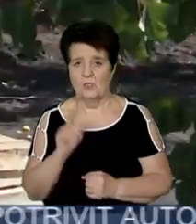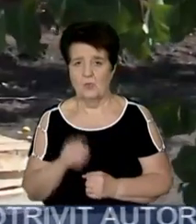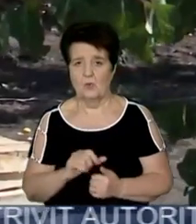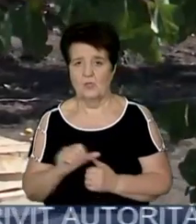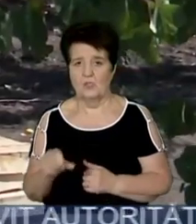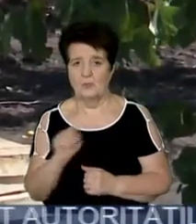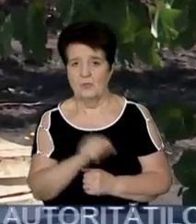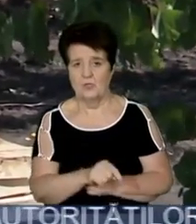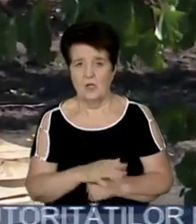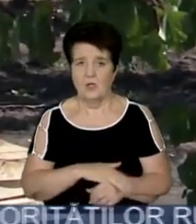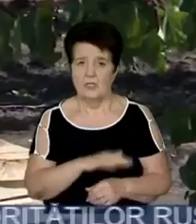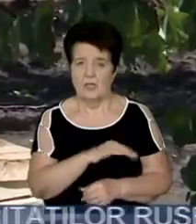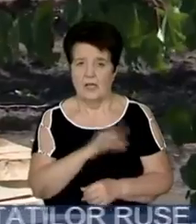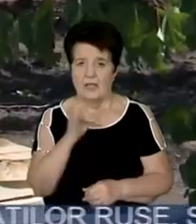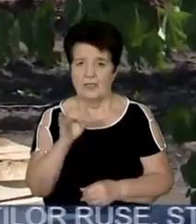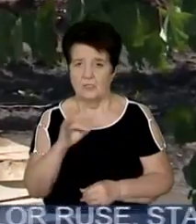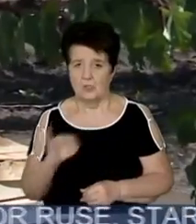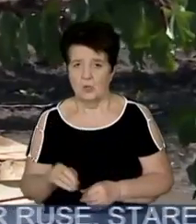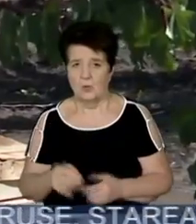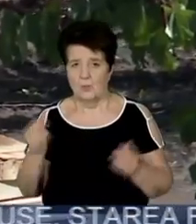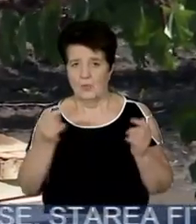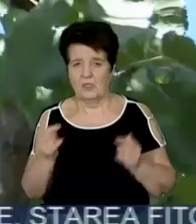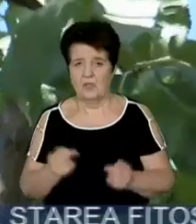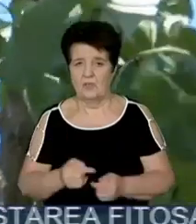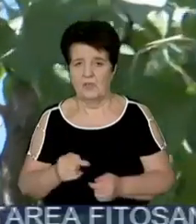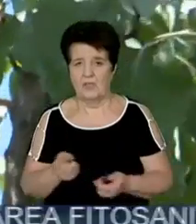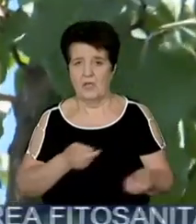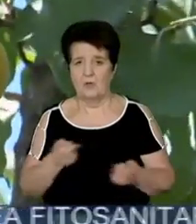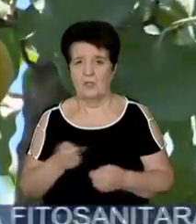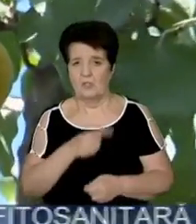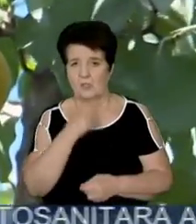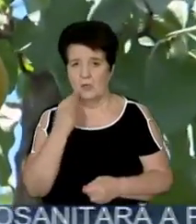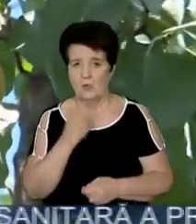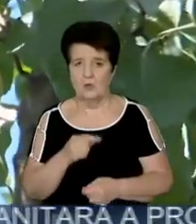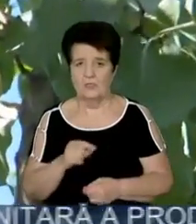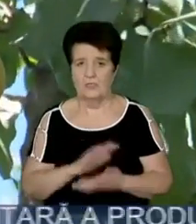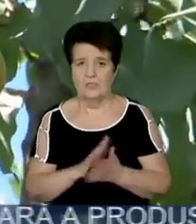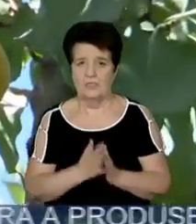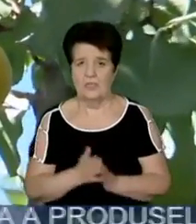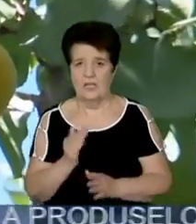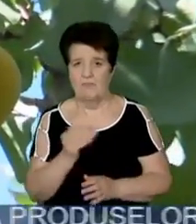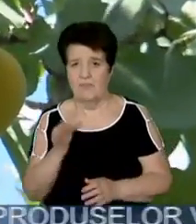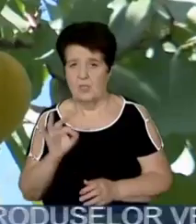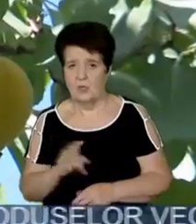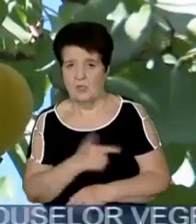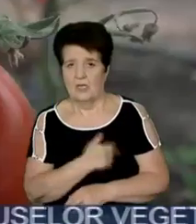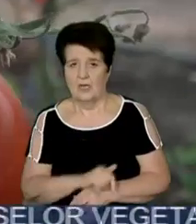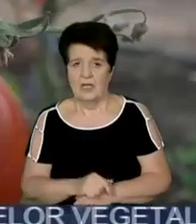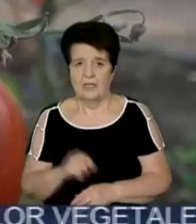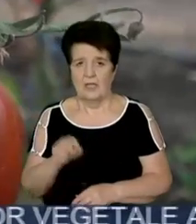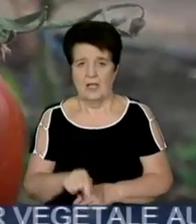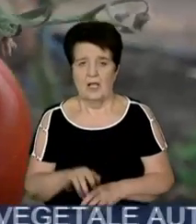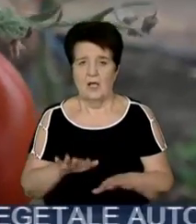excepția celor din stânga Nistrului. Potrivit autorităților ruse, starea fitosanitară a produselor vegetale autohtone nu ar